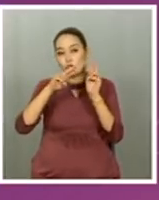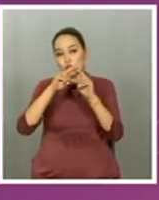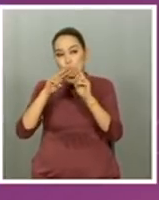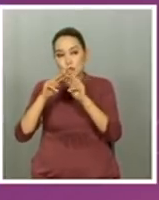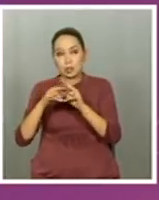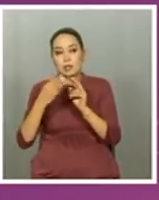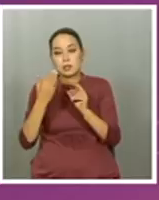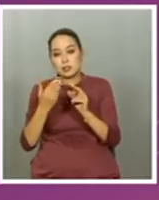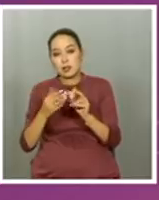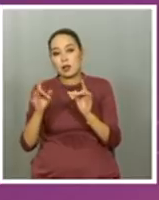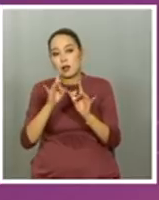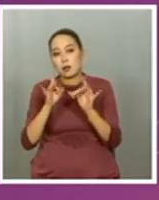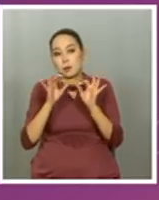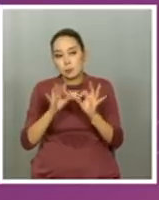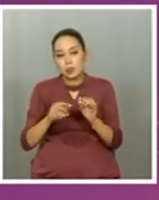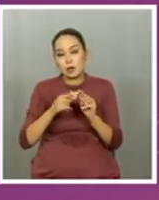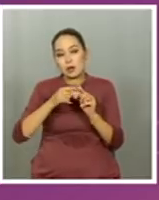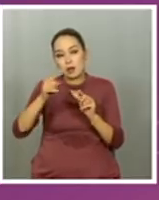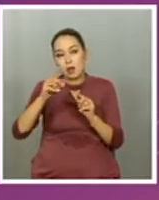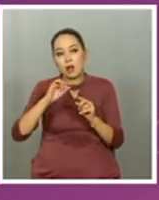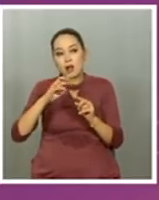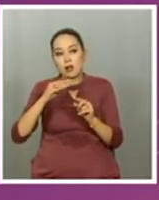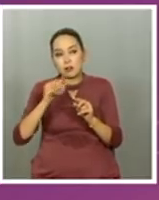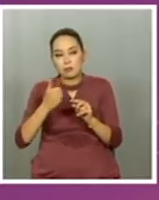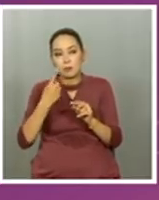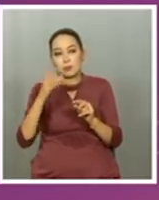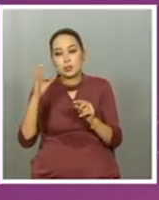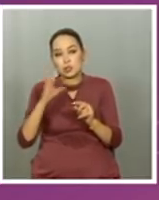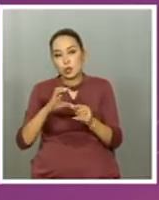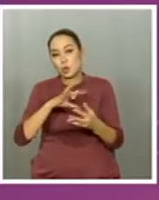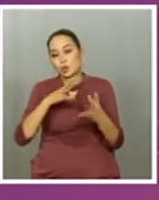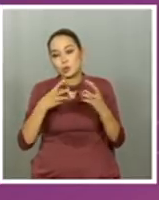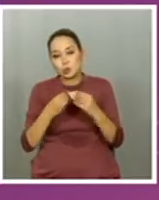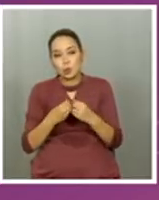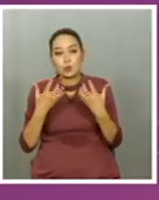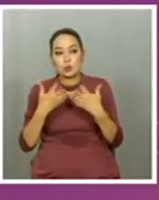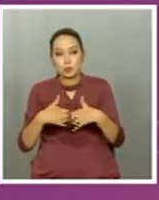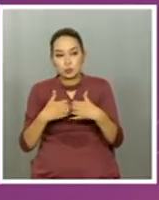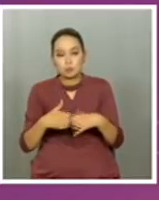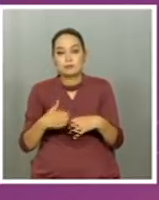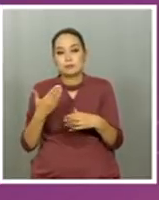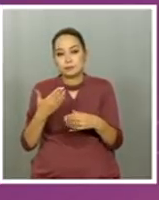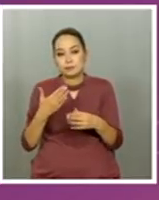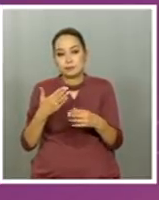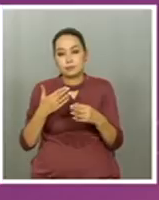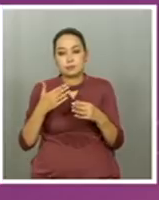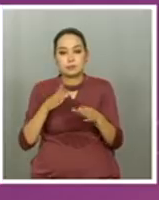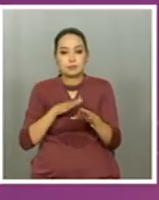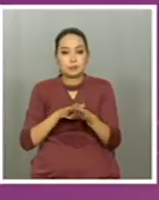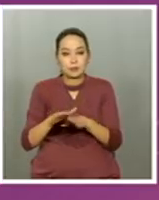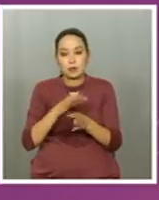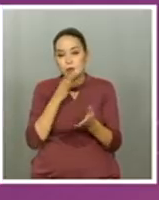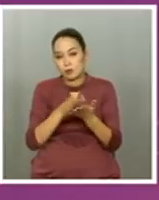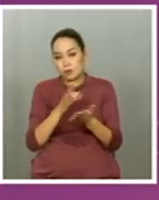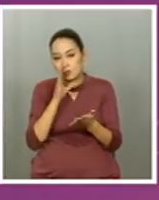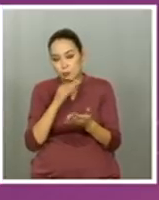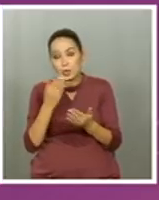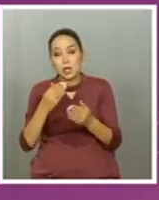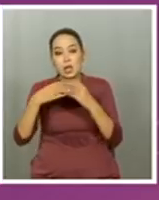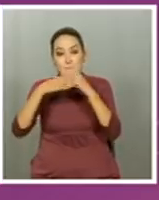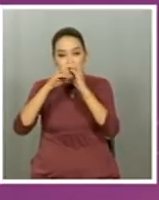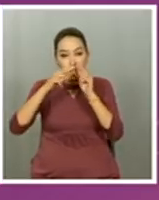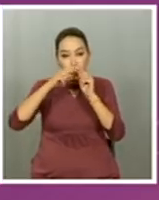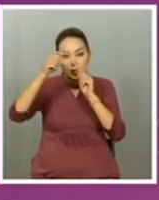бұрыштық қашықтығы альфа доғаның 1 секундынан төмен болған кезде ажырата алады. Мұндай жағдайда телескоп мүмкіндігі